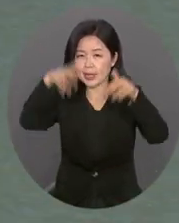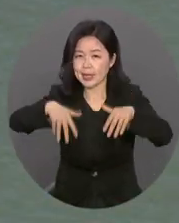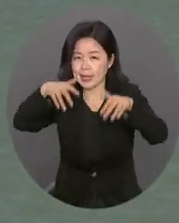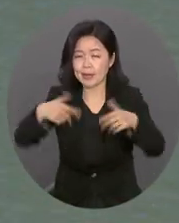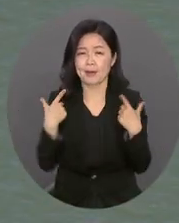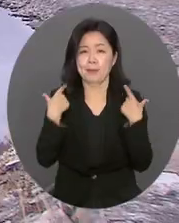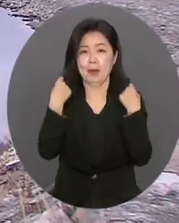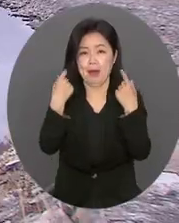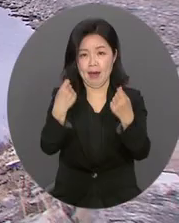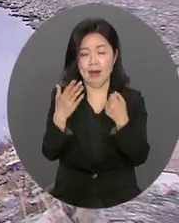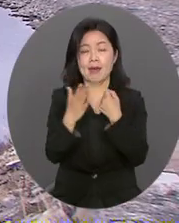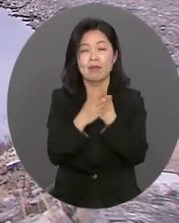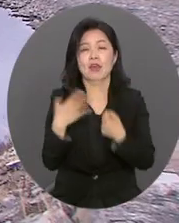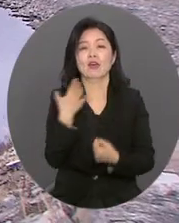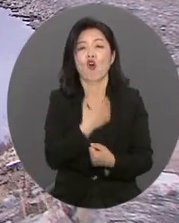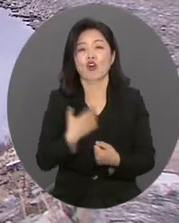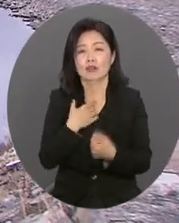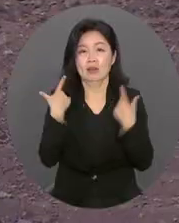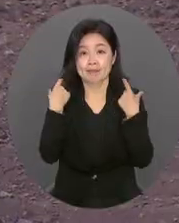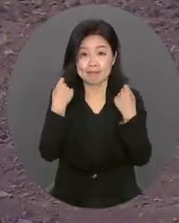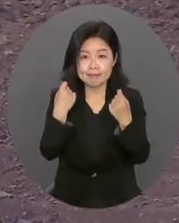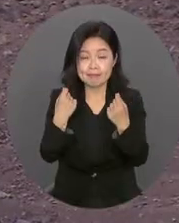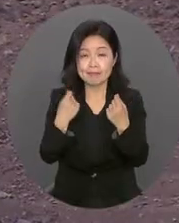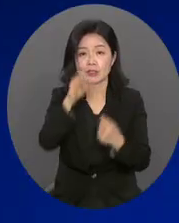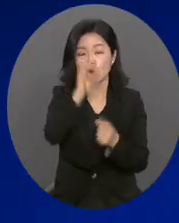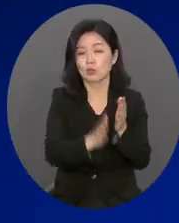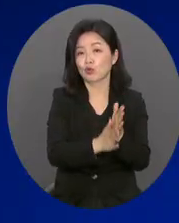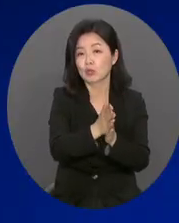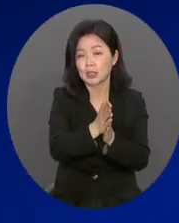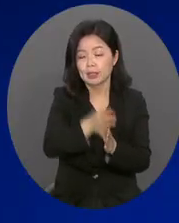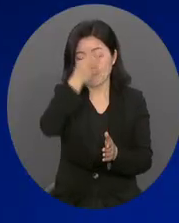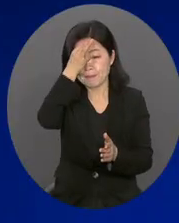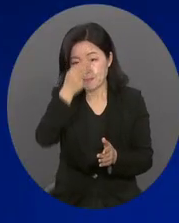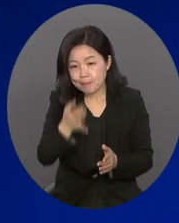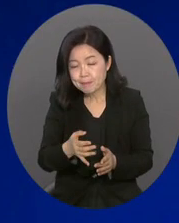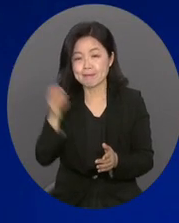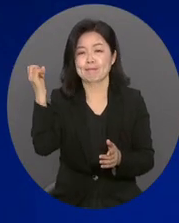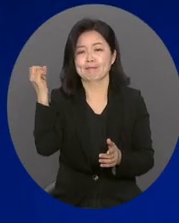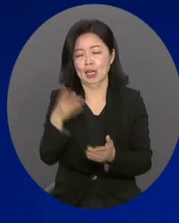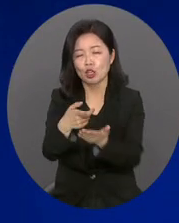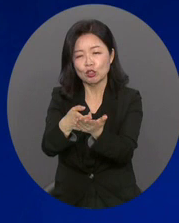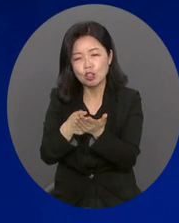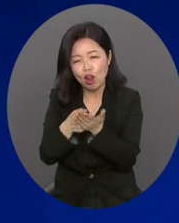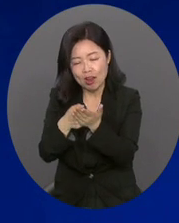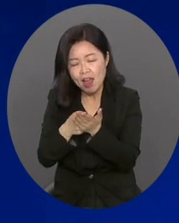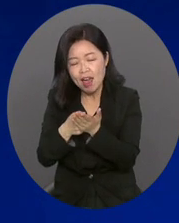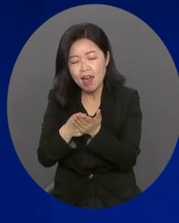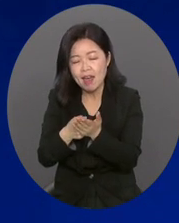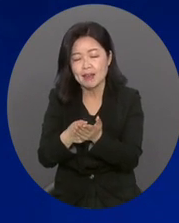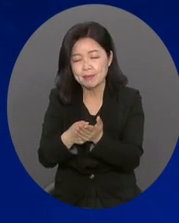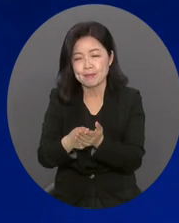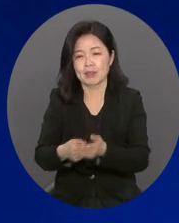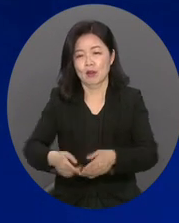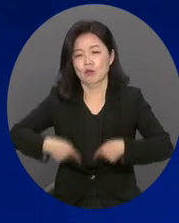예보되고 있는 것도 우려를 키우고 있습니다. 광주시는 죄송하지만 그래도 다시 한번 물 절약에 동참해 줄 것을